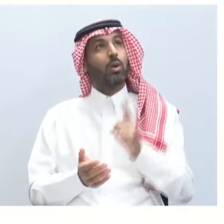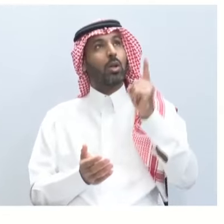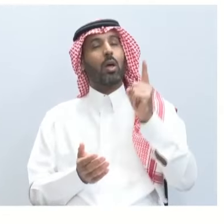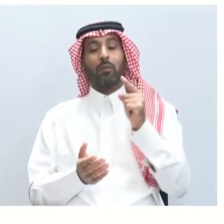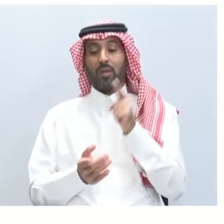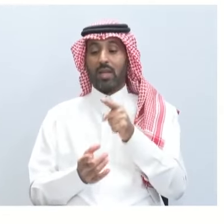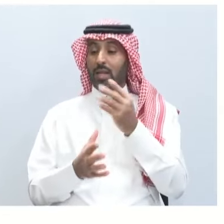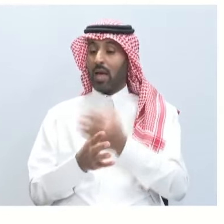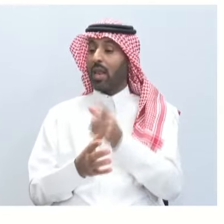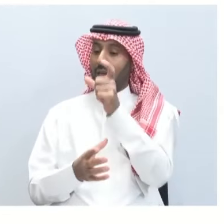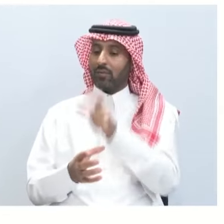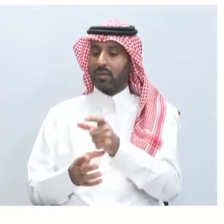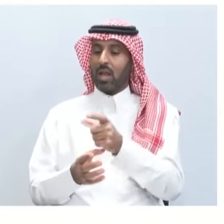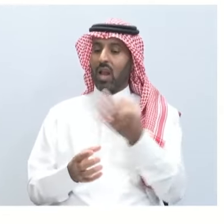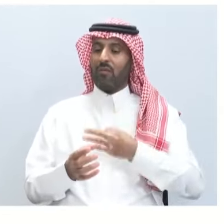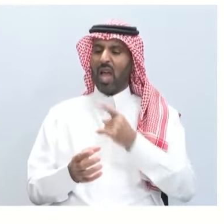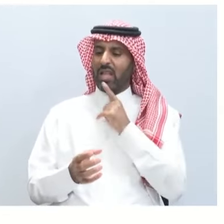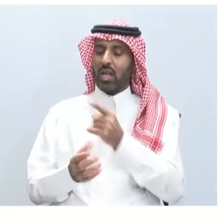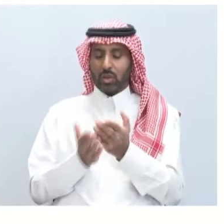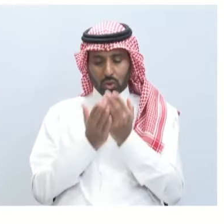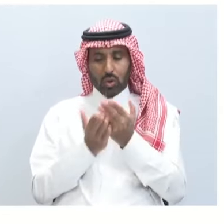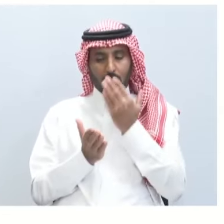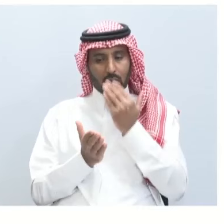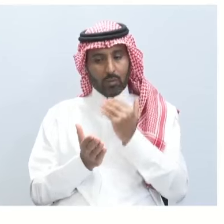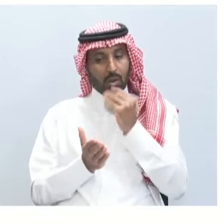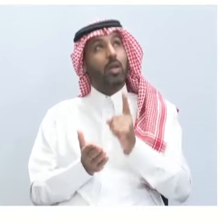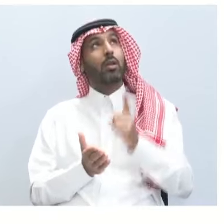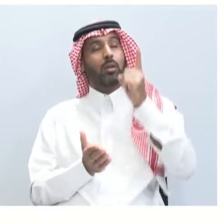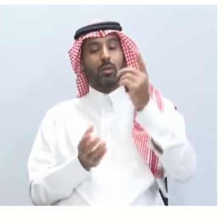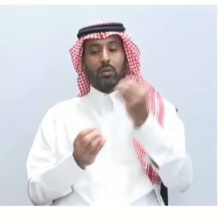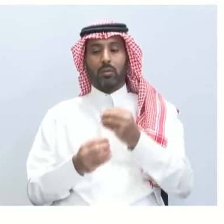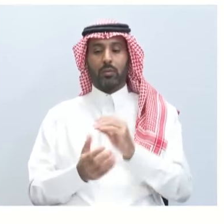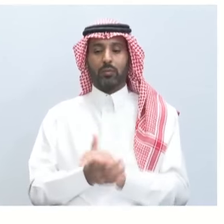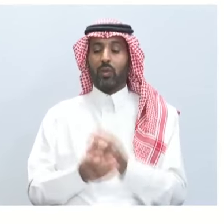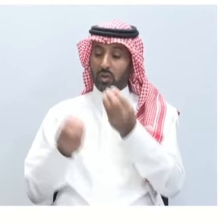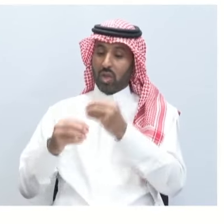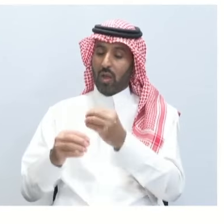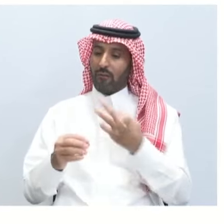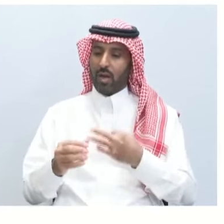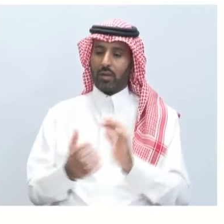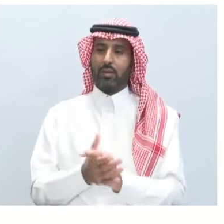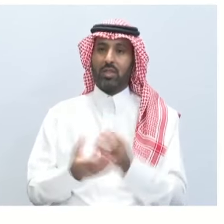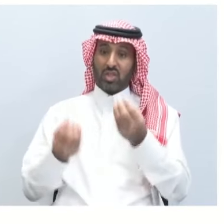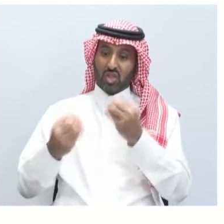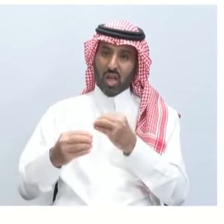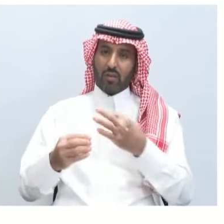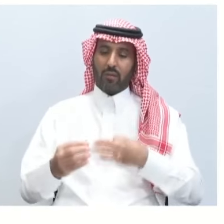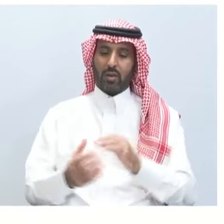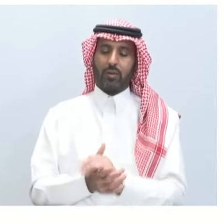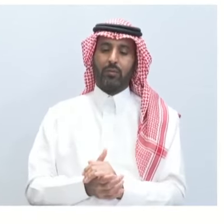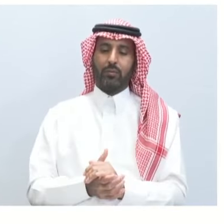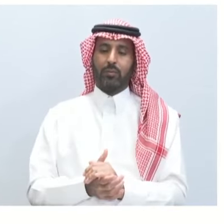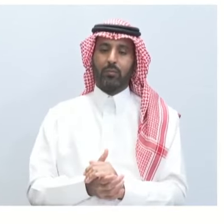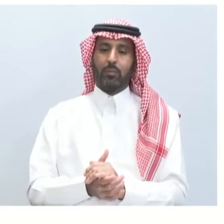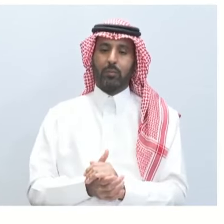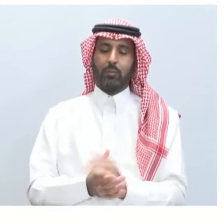لنفسه لان نفع الشكر يعود الى هذا الشاكر الذي يشكر الله عز وجل فيزداد بهذا الشكر